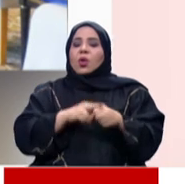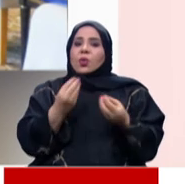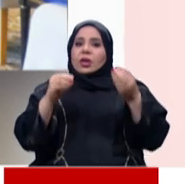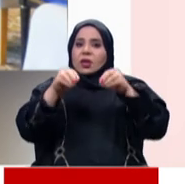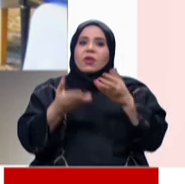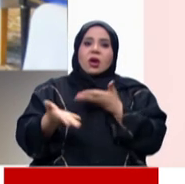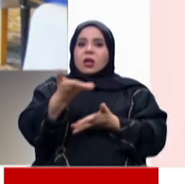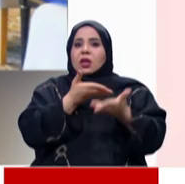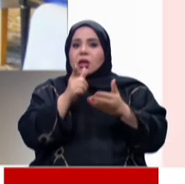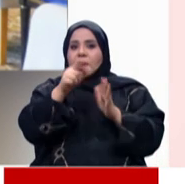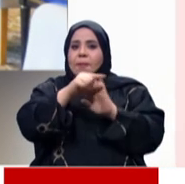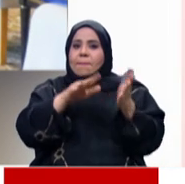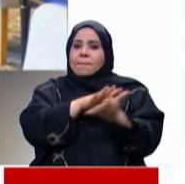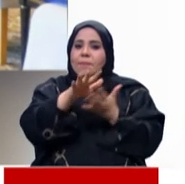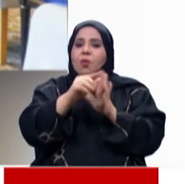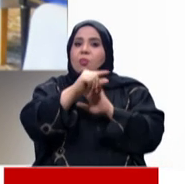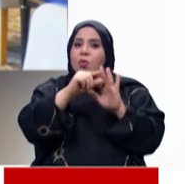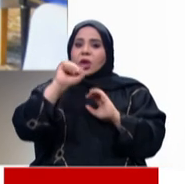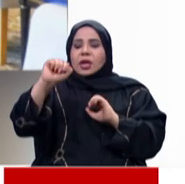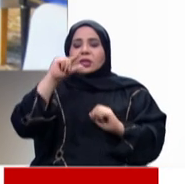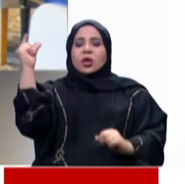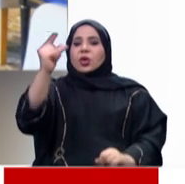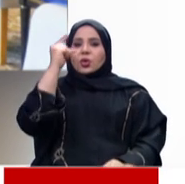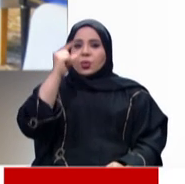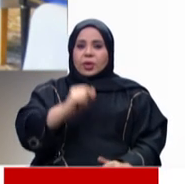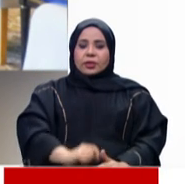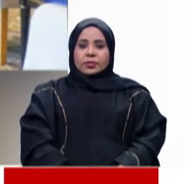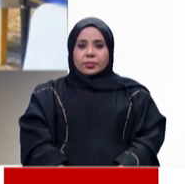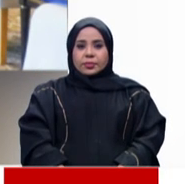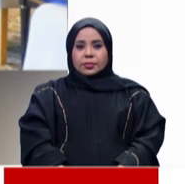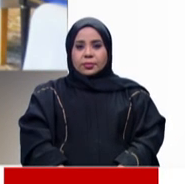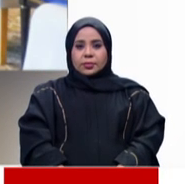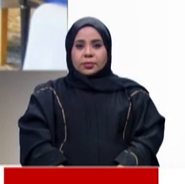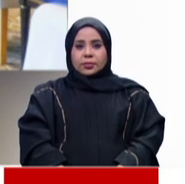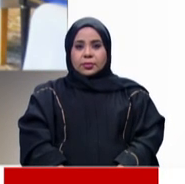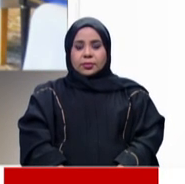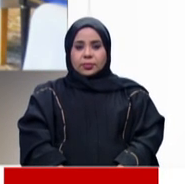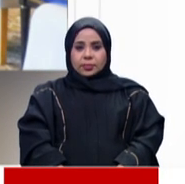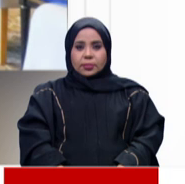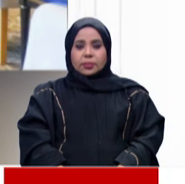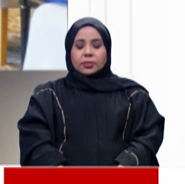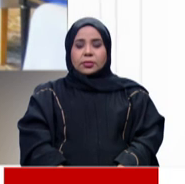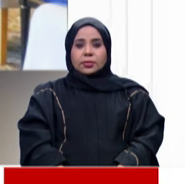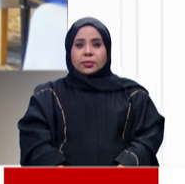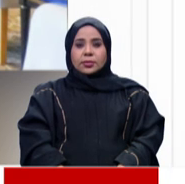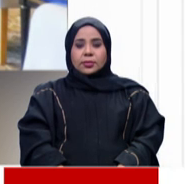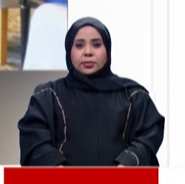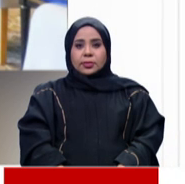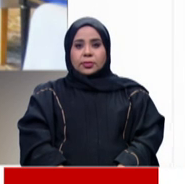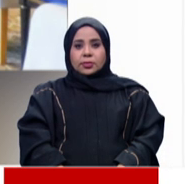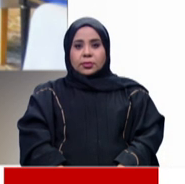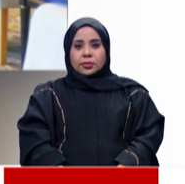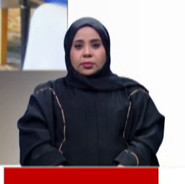إلى مناقشة عدد من القضايا والموضوعات الإقليمية والدولية محل الاهتمام المشترك.